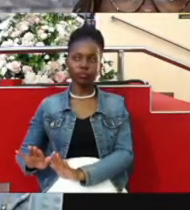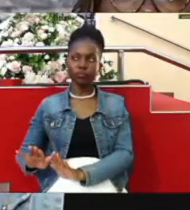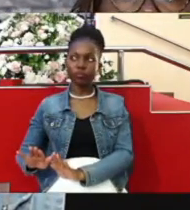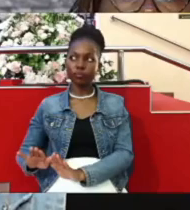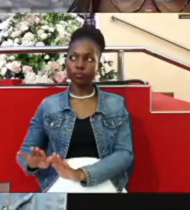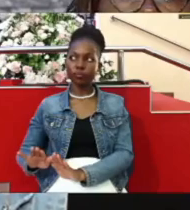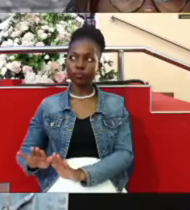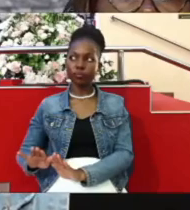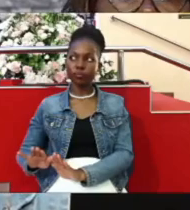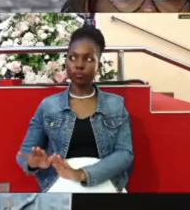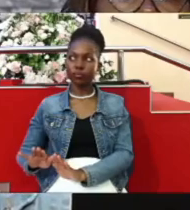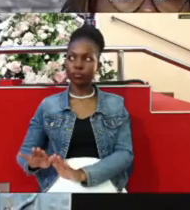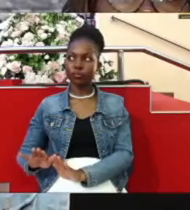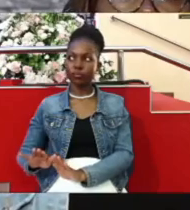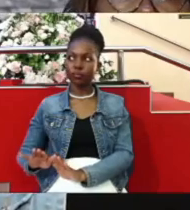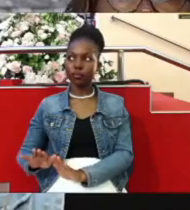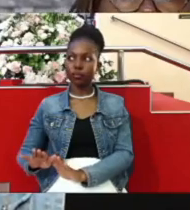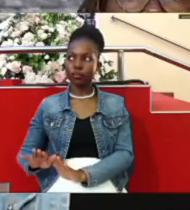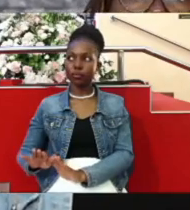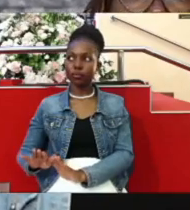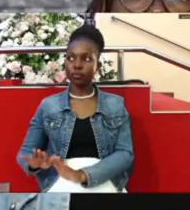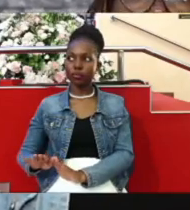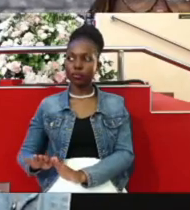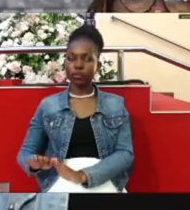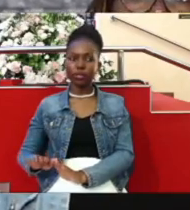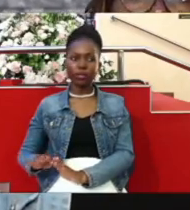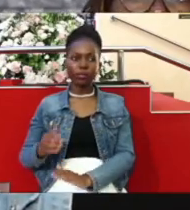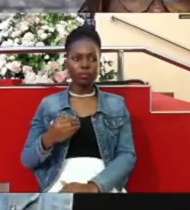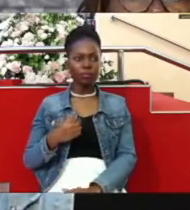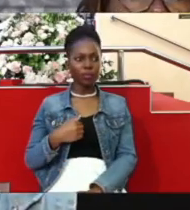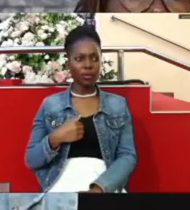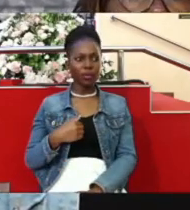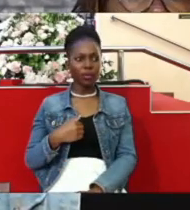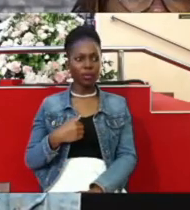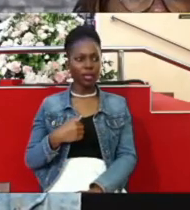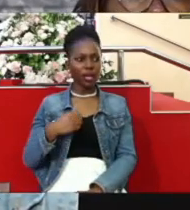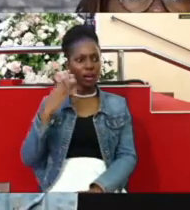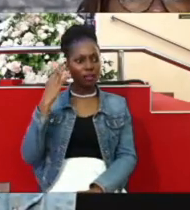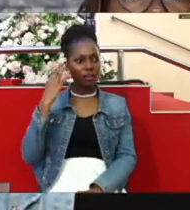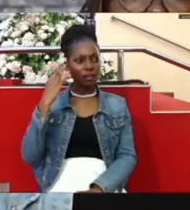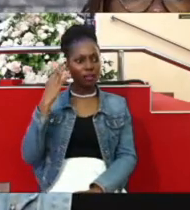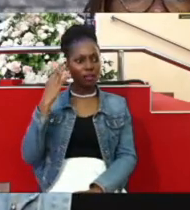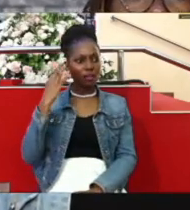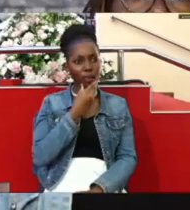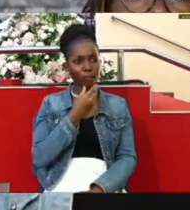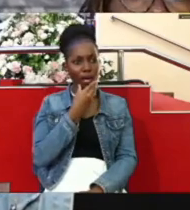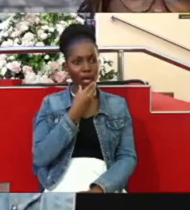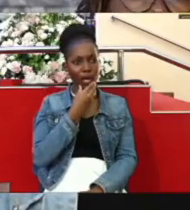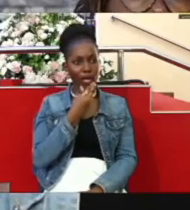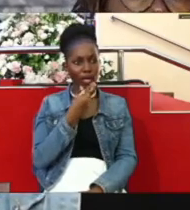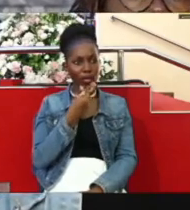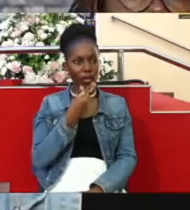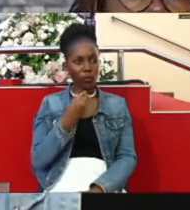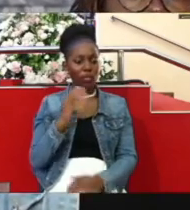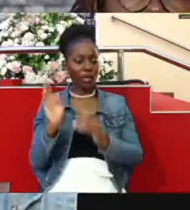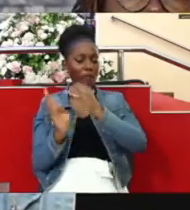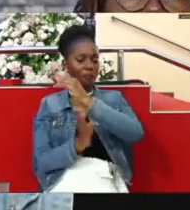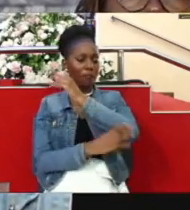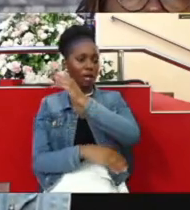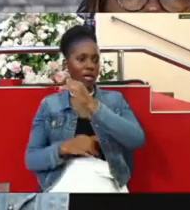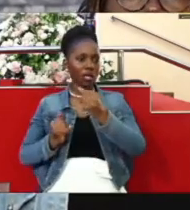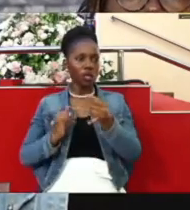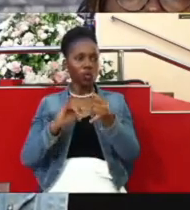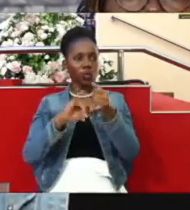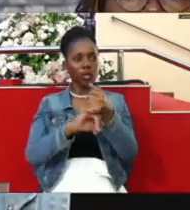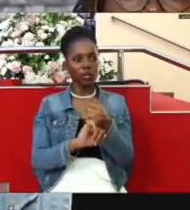man who had a very abusive marriage. Kulikuwa na mwanaume alikuwa na bibi ambaye alikuwa and you